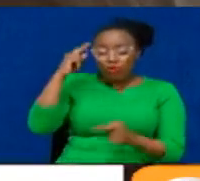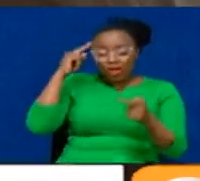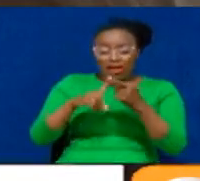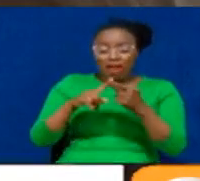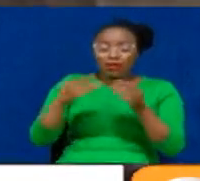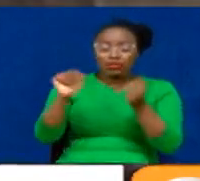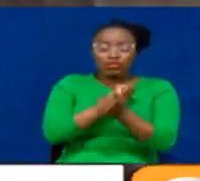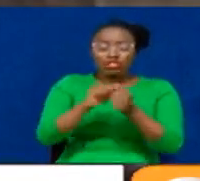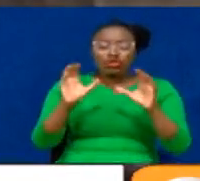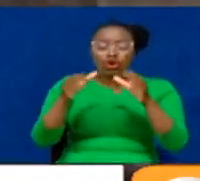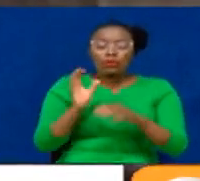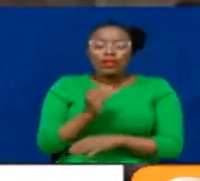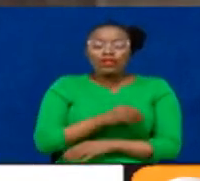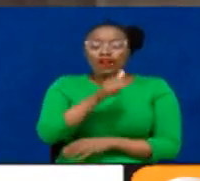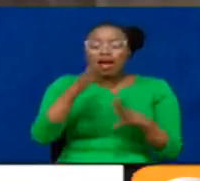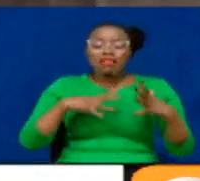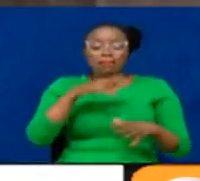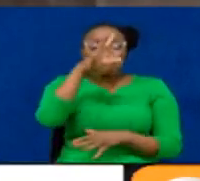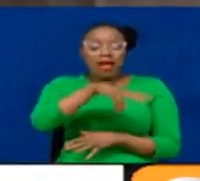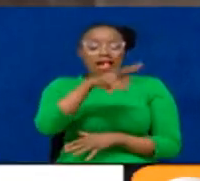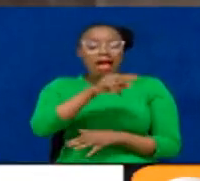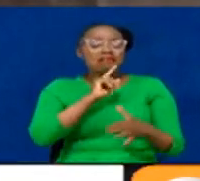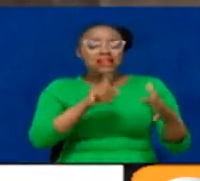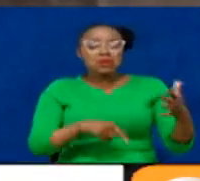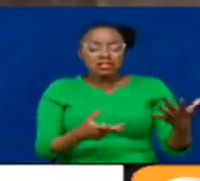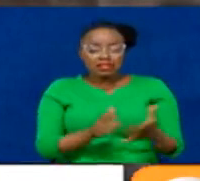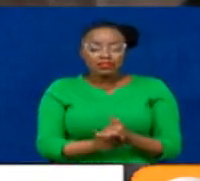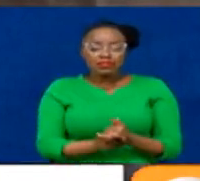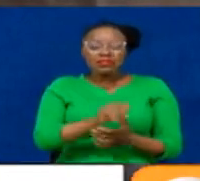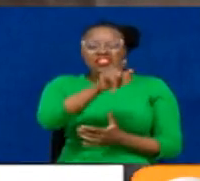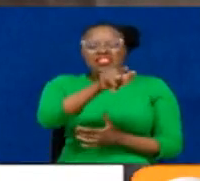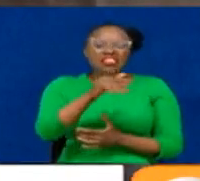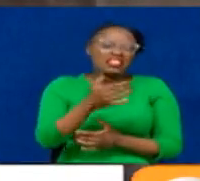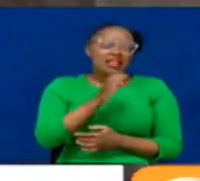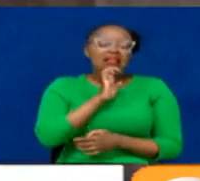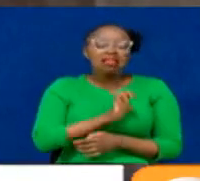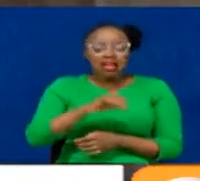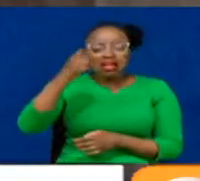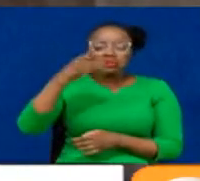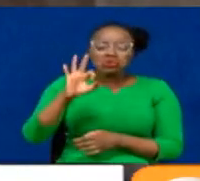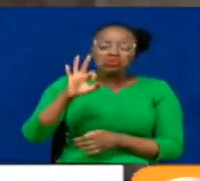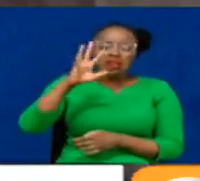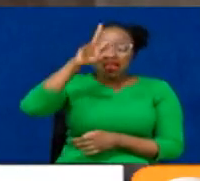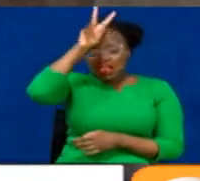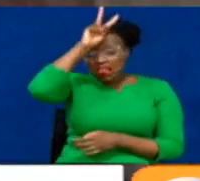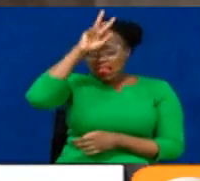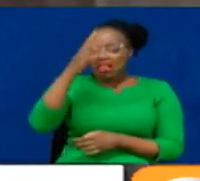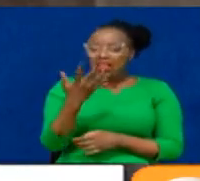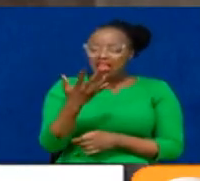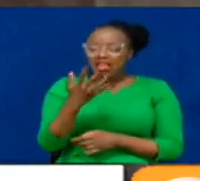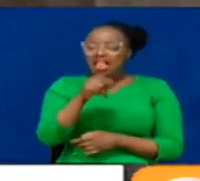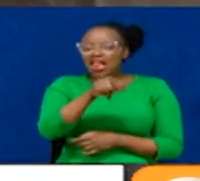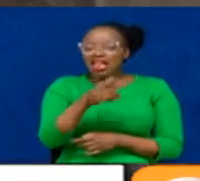kumaliza hii community. Wengine wanawadharau wakisema wale ni wazee wa mbuzi, wale